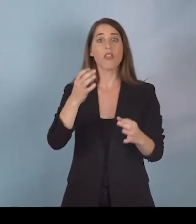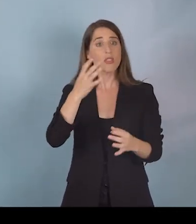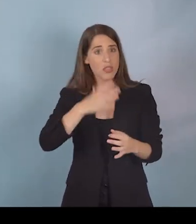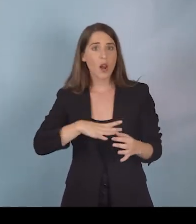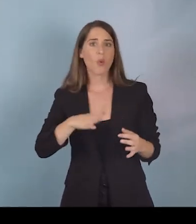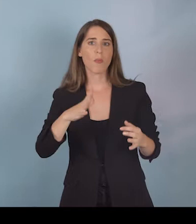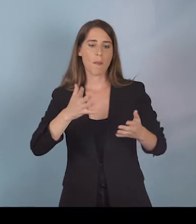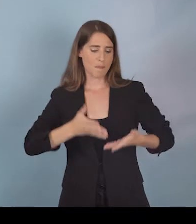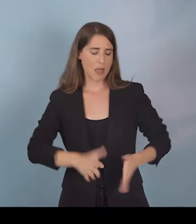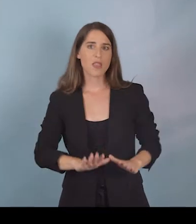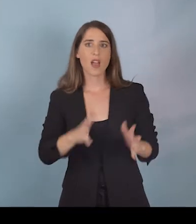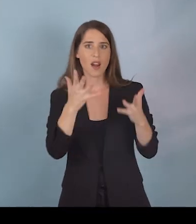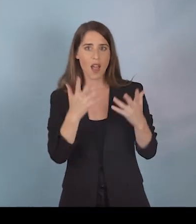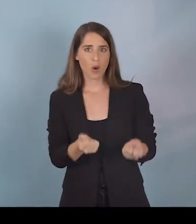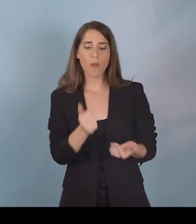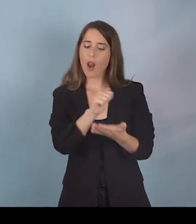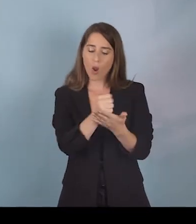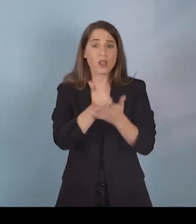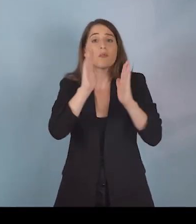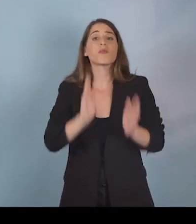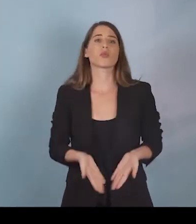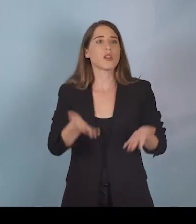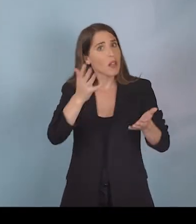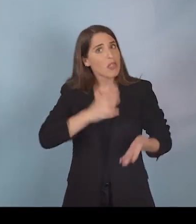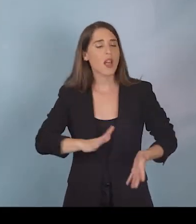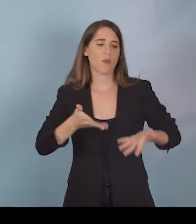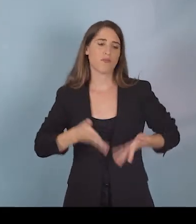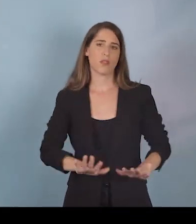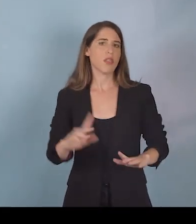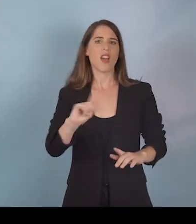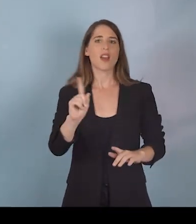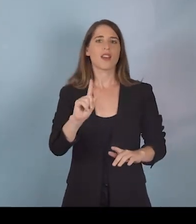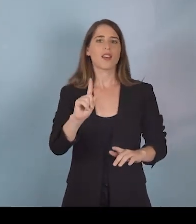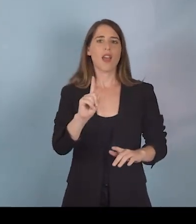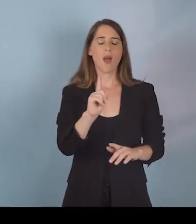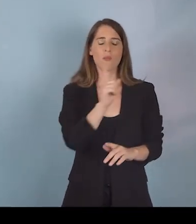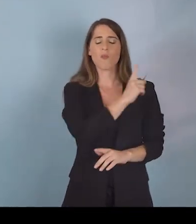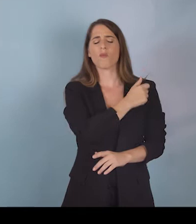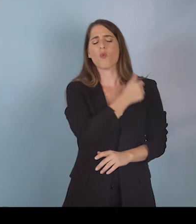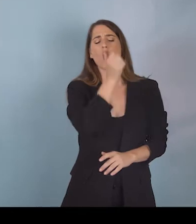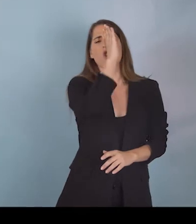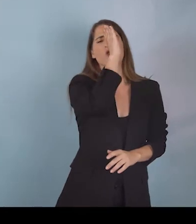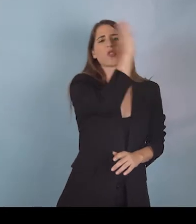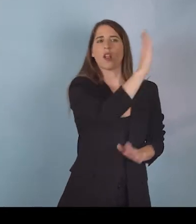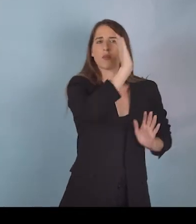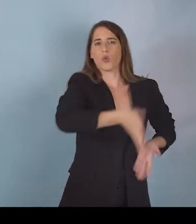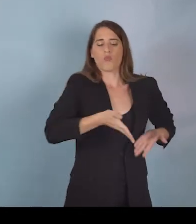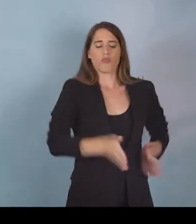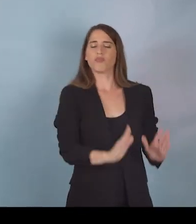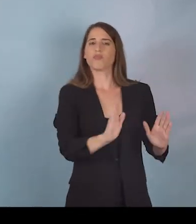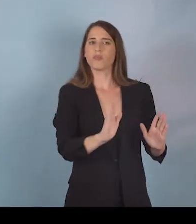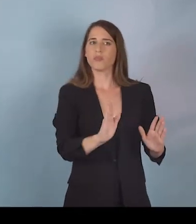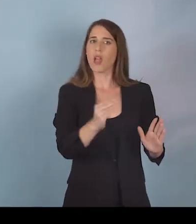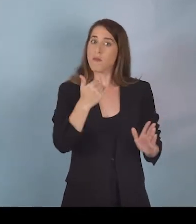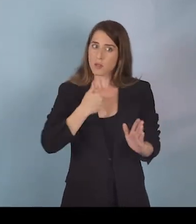ΛΟΑΤΚΙ πλάς άνθρωποι. Δεν είναι δηλαδή ένα προνόμιο η γονεϊκότητα των μη ΛΟΑΤΚΙ ανθρώπων.